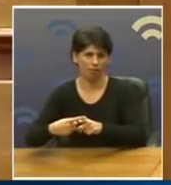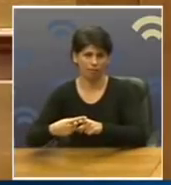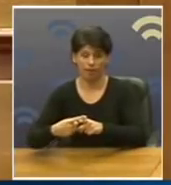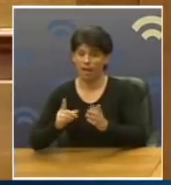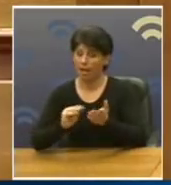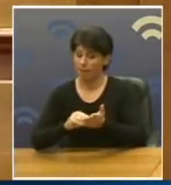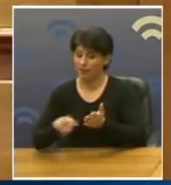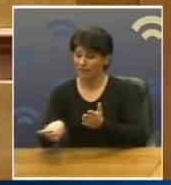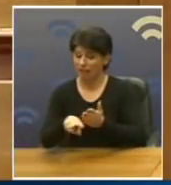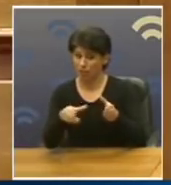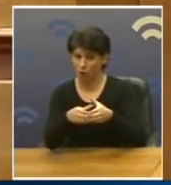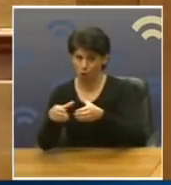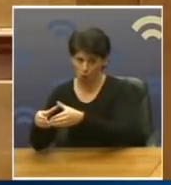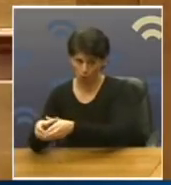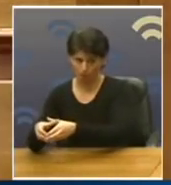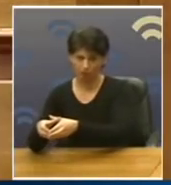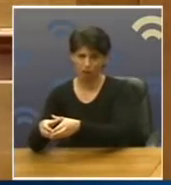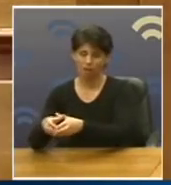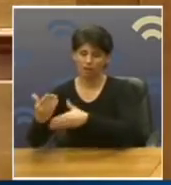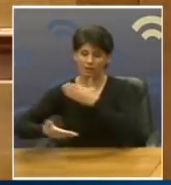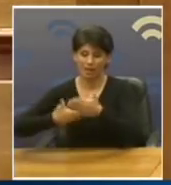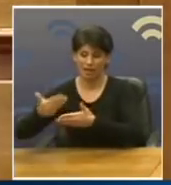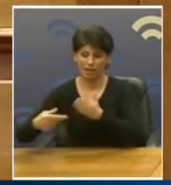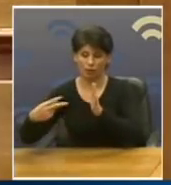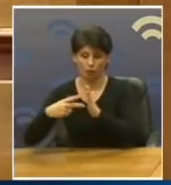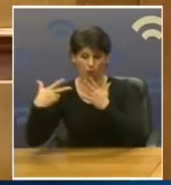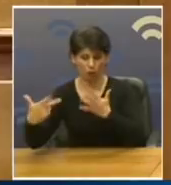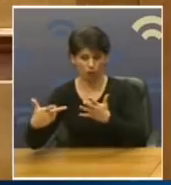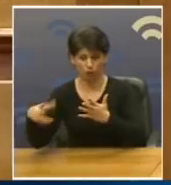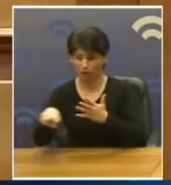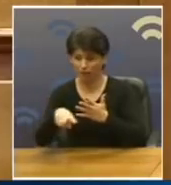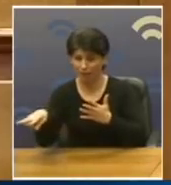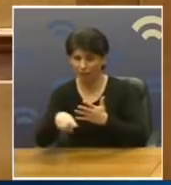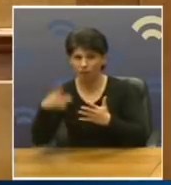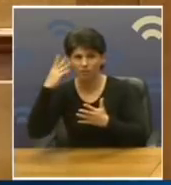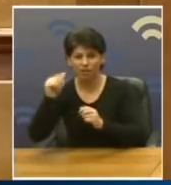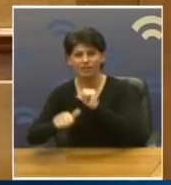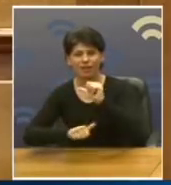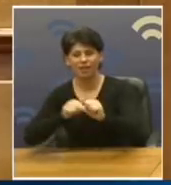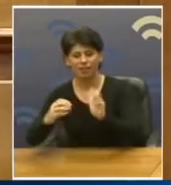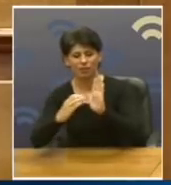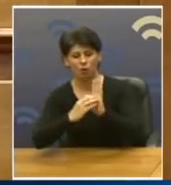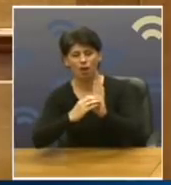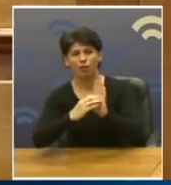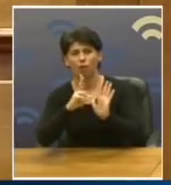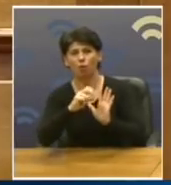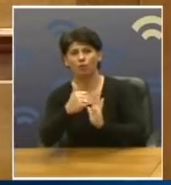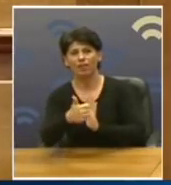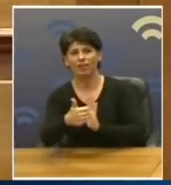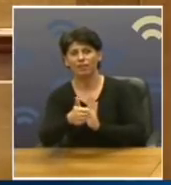ξεχάσατε, φαίνεται, από κοινού ξεχάσατε να αναθεωρήσετε το άρθρο